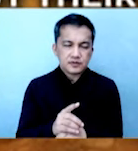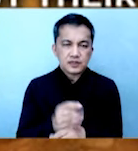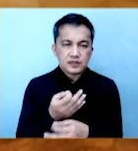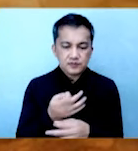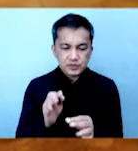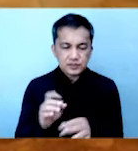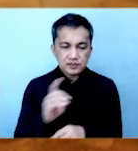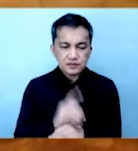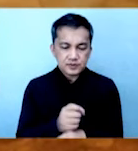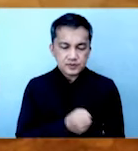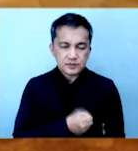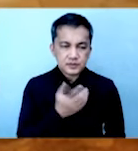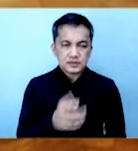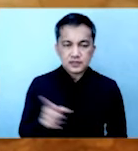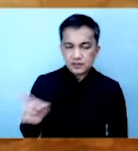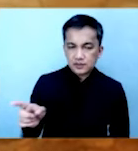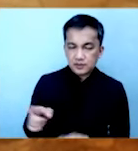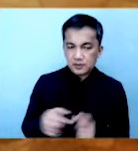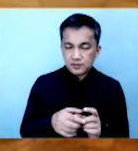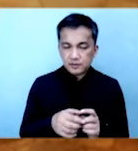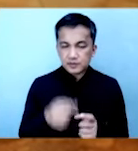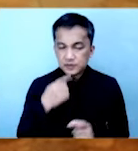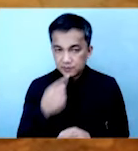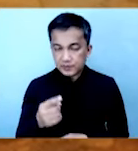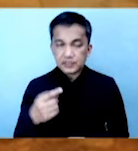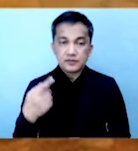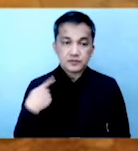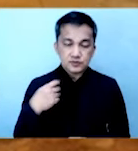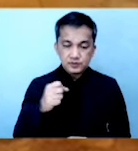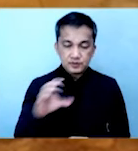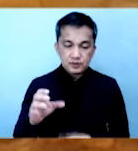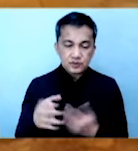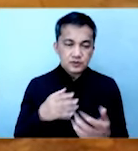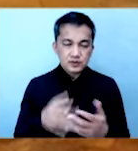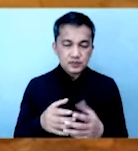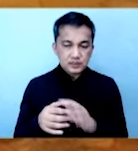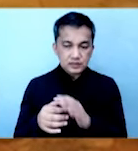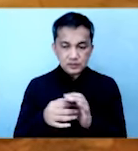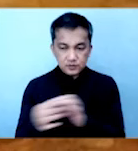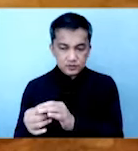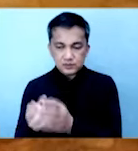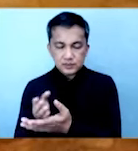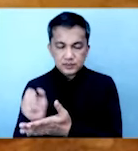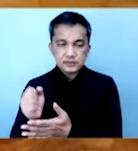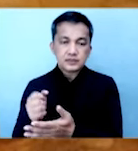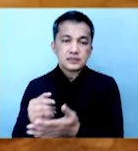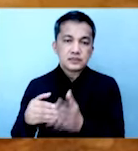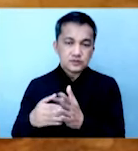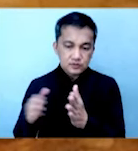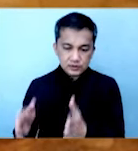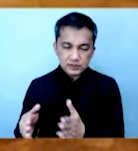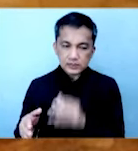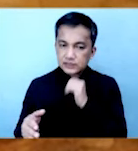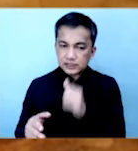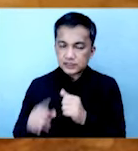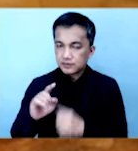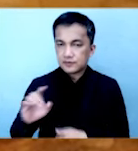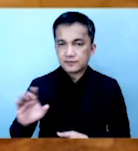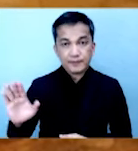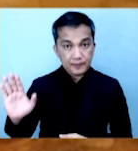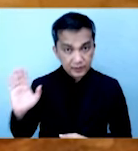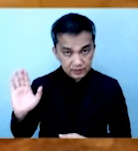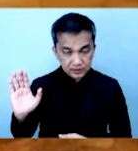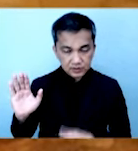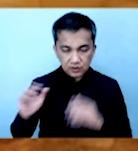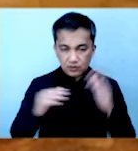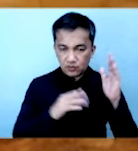may pahapyaw pa rin ang Korte Suprema. Bagamat kinakatigan nito ang karapatan ng mga estudyante na hindi mamanata, naway hindi raw